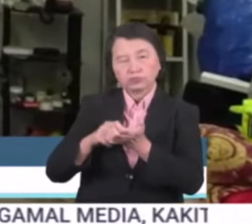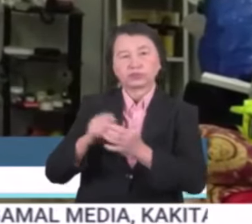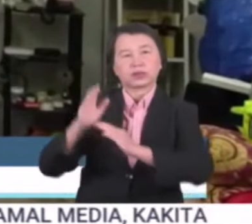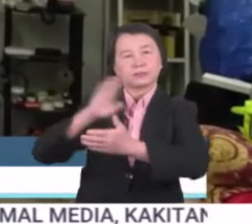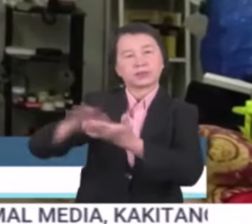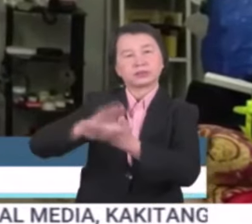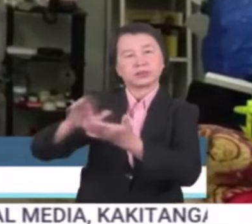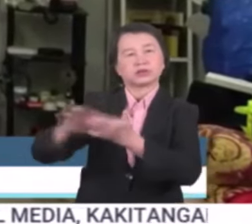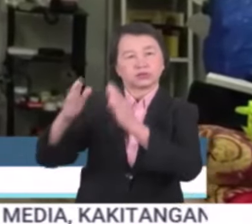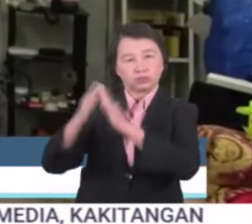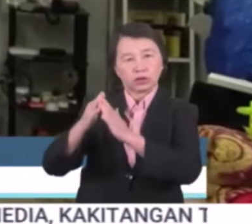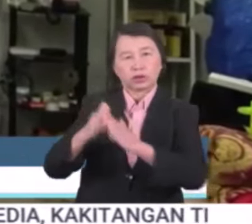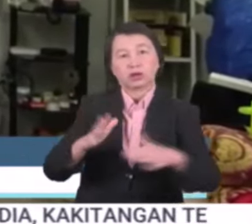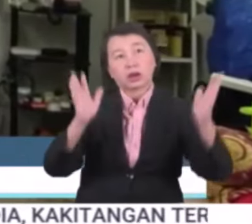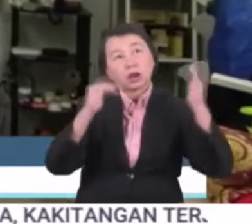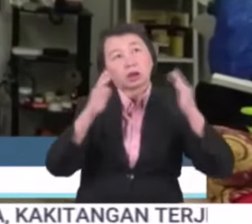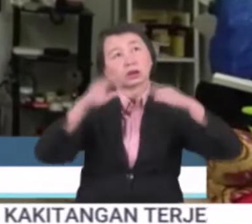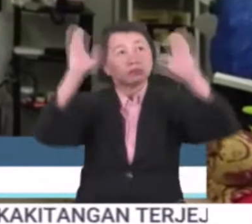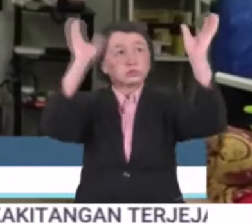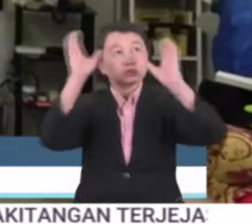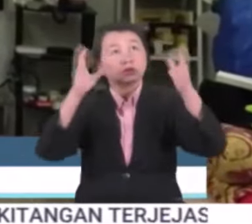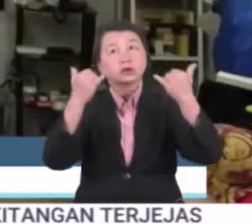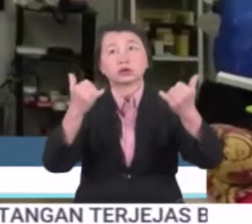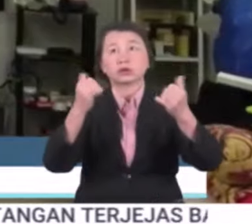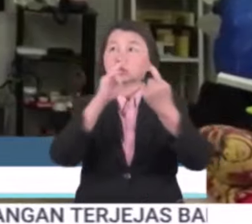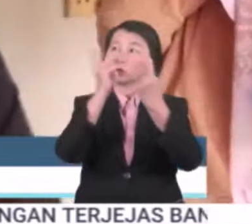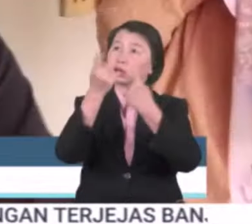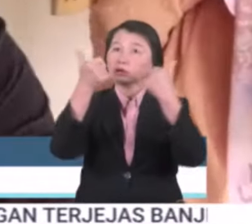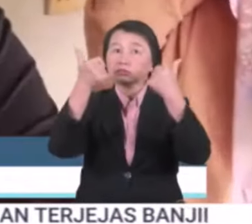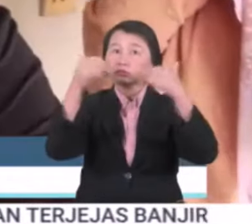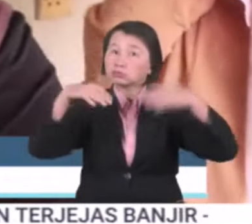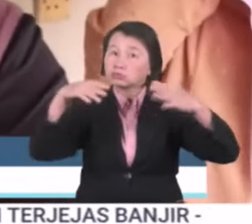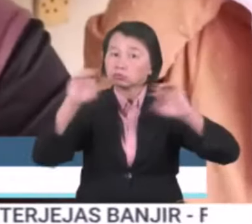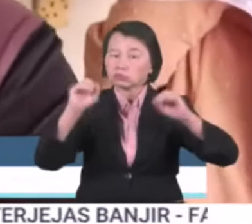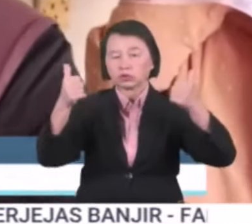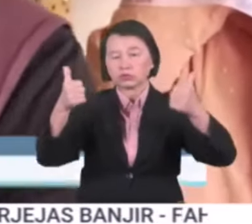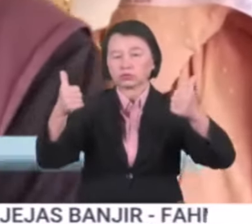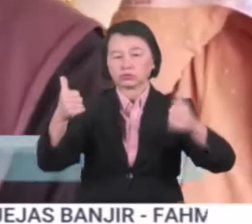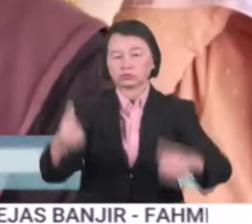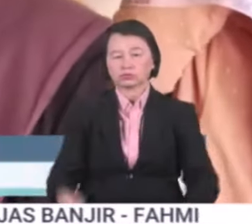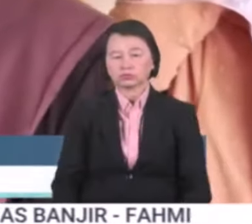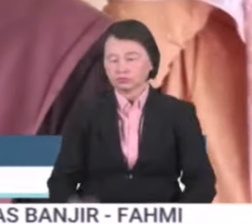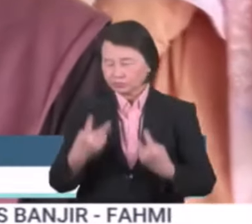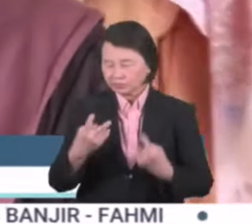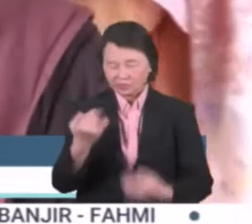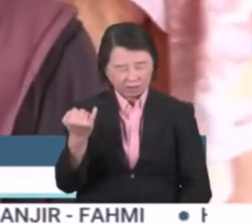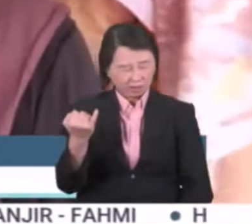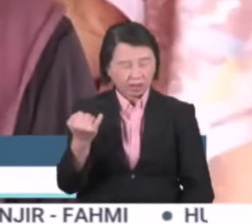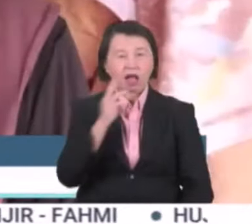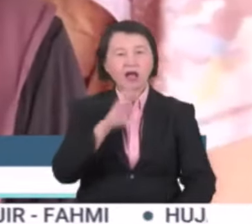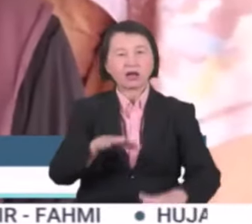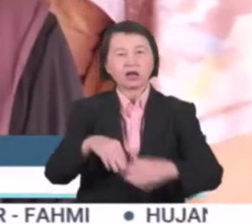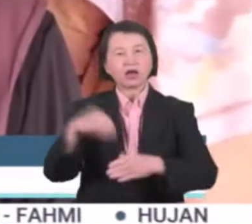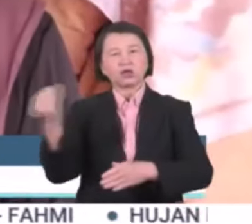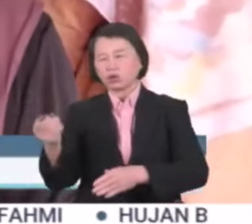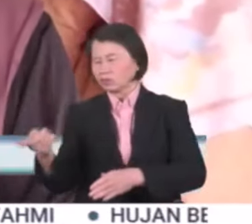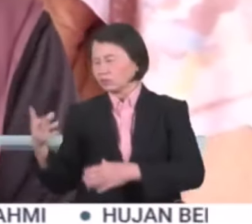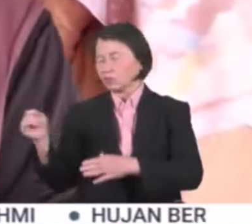rumah. Cuma kita harap cuaca pada hari ini, cuaca dalam keadaan baik lah. Tu. Nampak gaya macam tak boleh buat apa sebab dalam penuh, luar pun